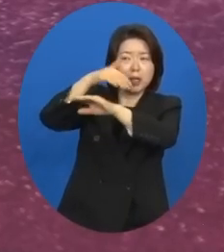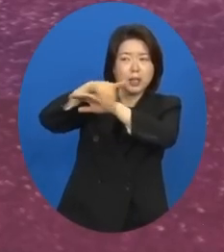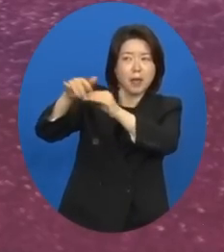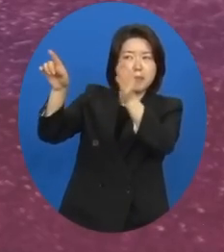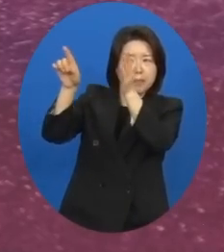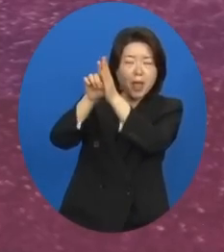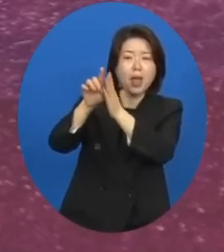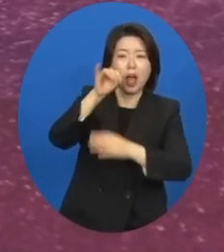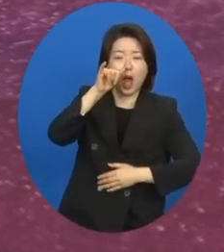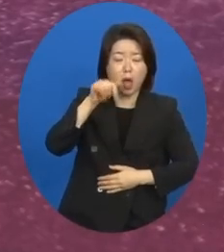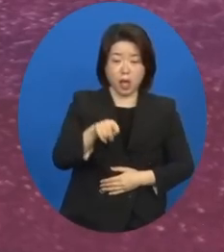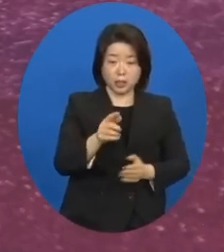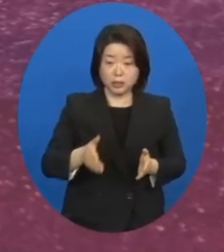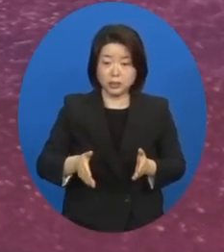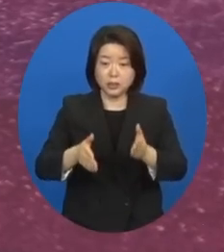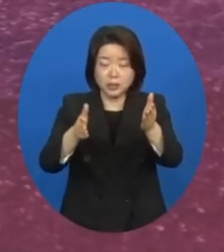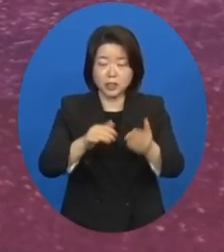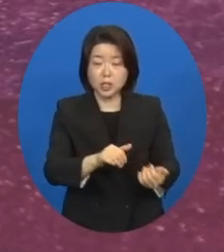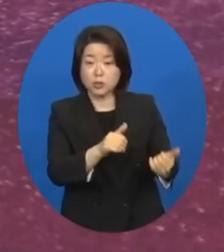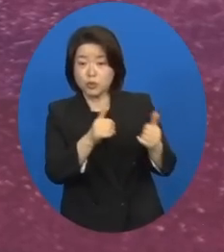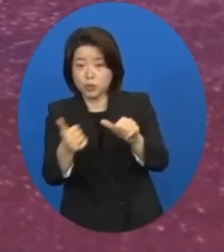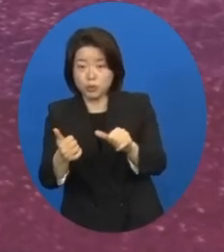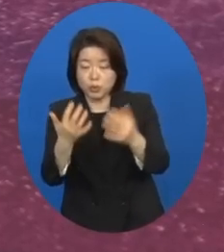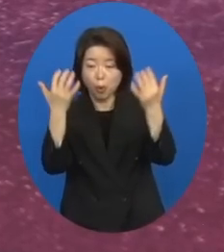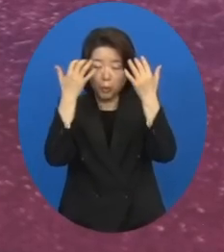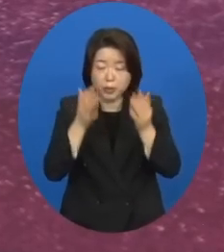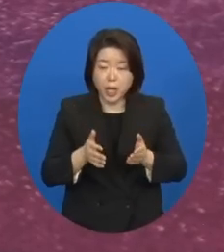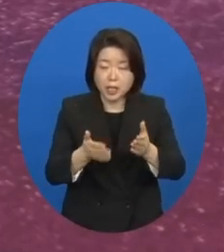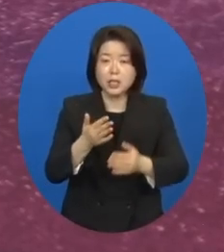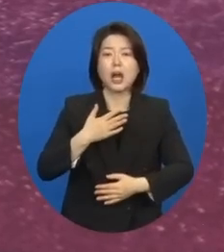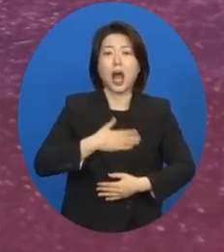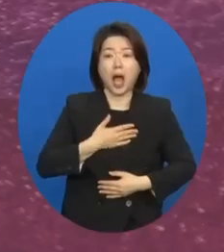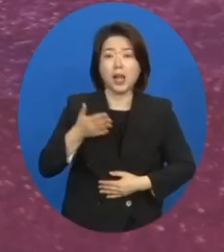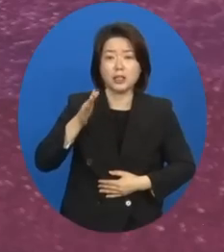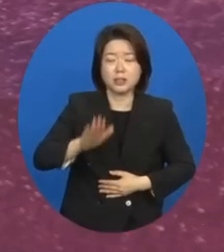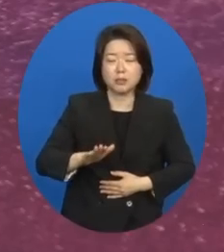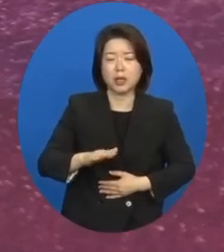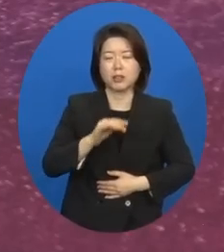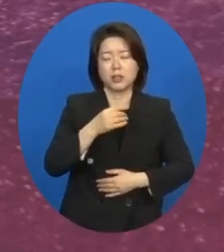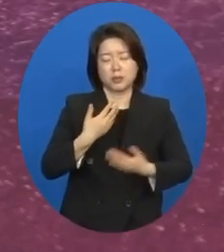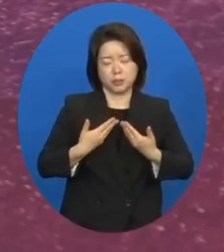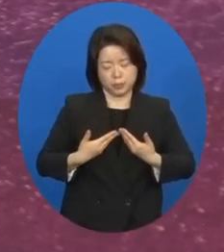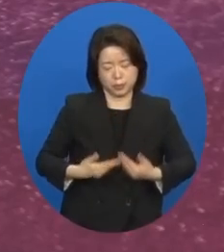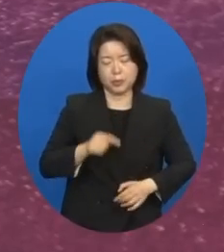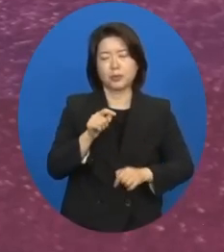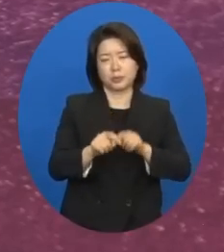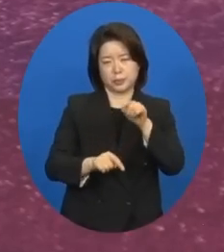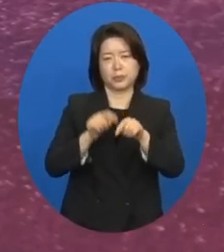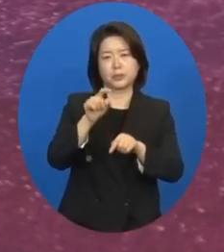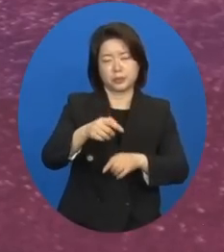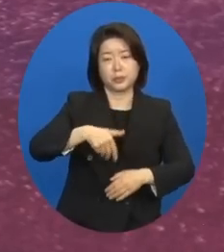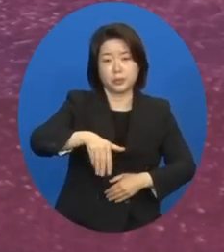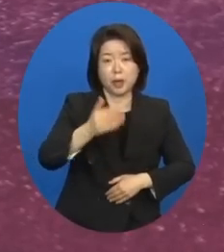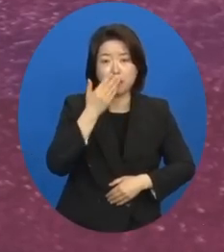비록 죽는 길, 고난의 길일지라도 묵묵히 가시는 것입니다. 여러분에게도 동일하게 질문하고